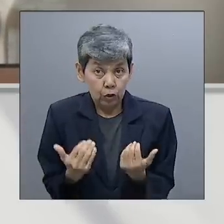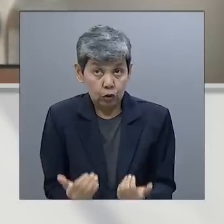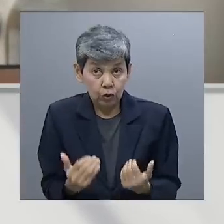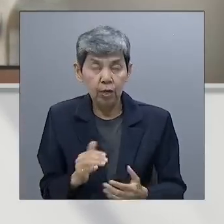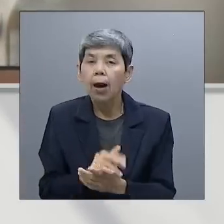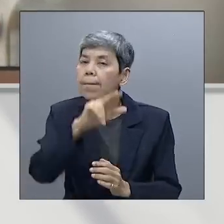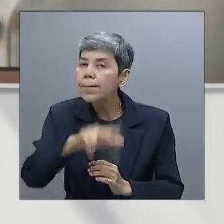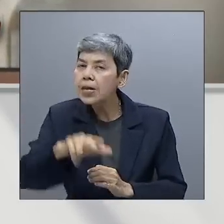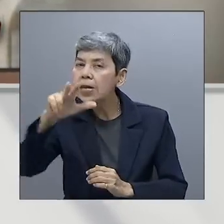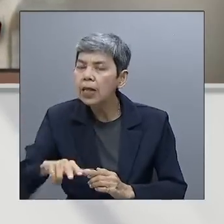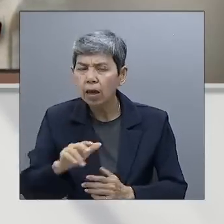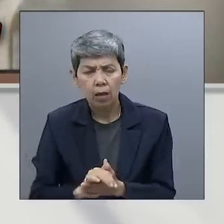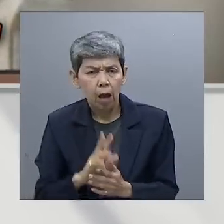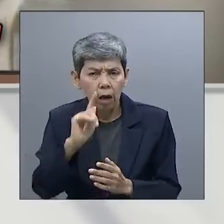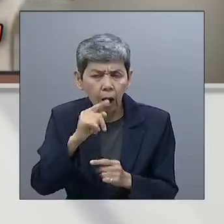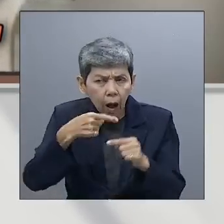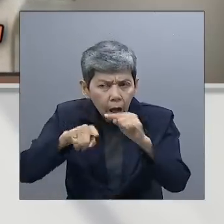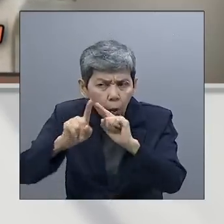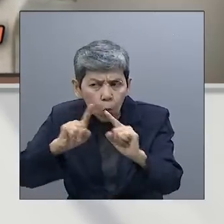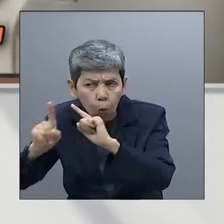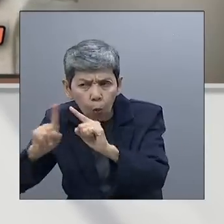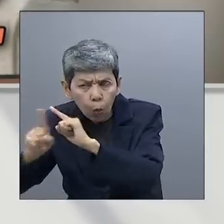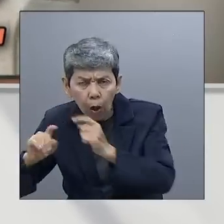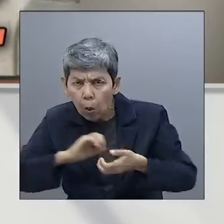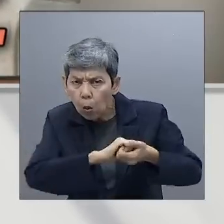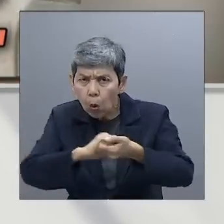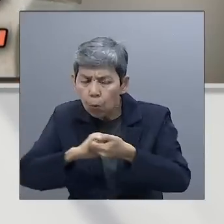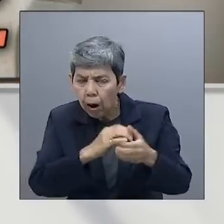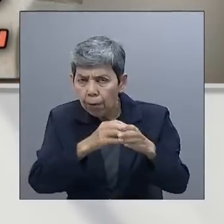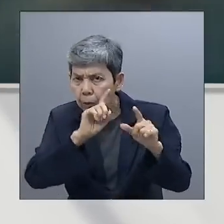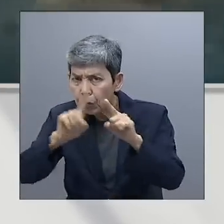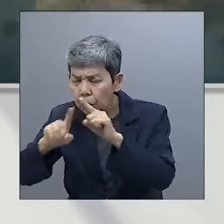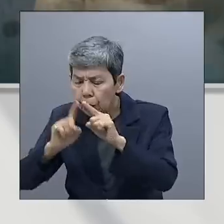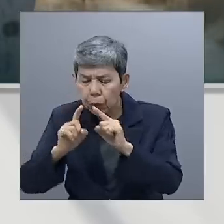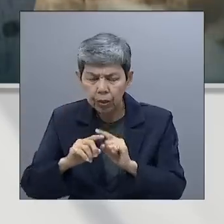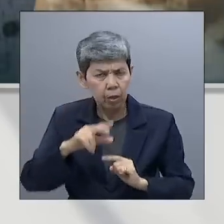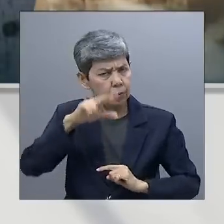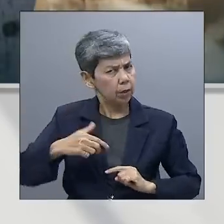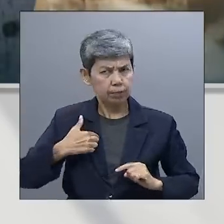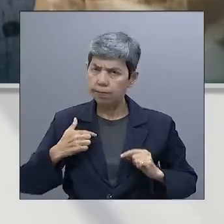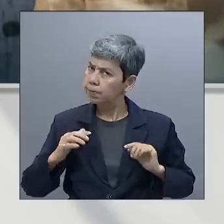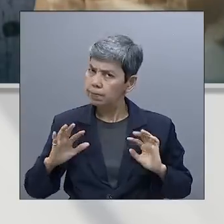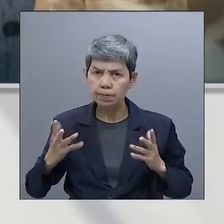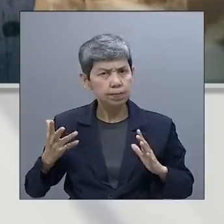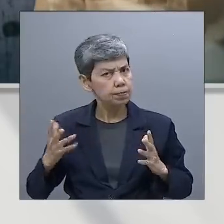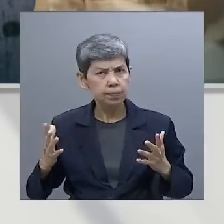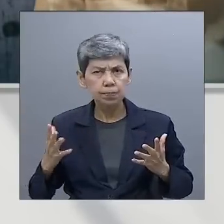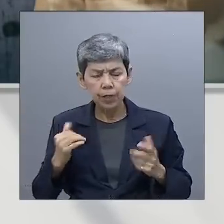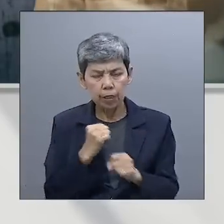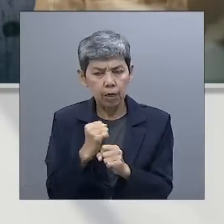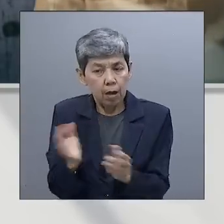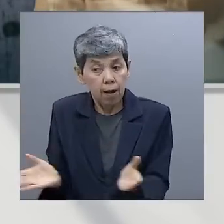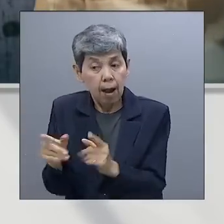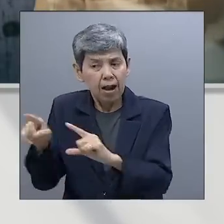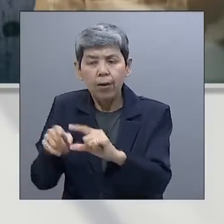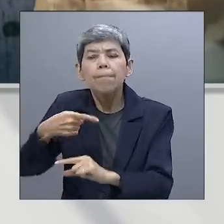เพื่อไทยปฏิเสธข่าวดีลลับที่จะจับมือกับพรรคอื่นซีกอื่นหรือฝ่ายอื่นเพื่อจัดตั้งรัฐบาลและผลักก้าวไก